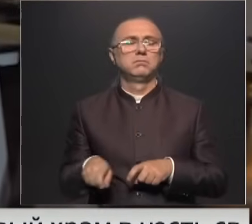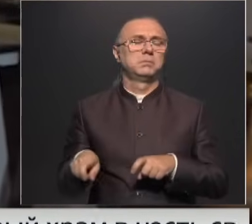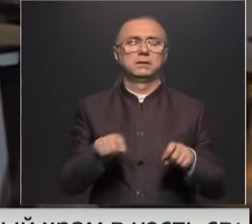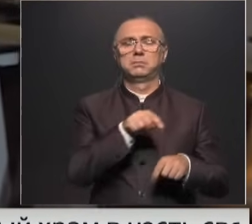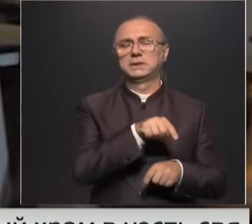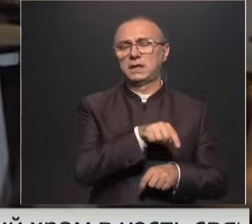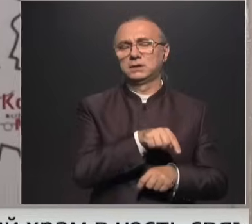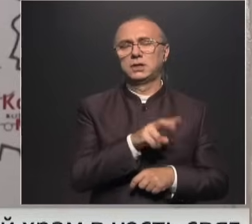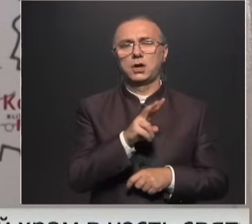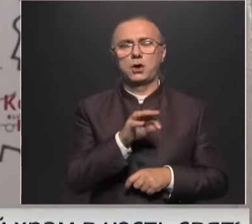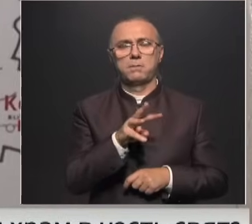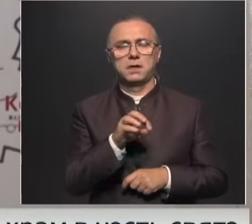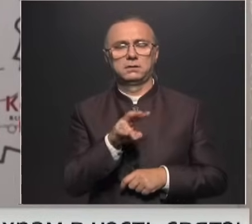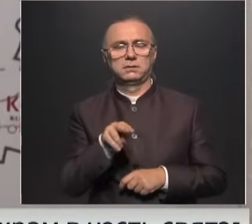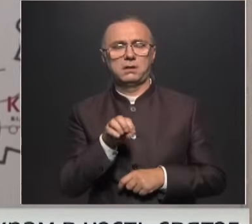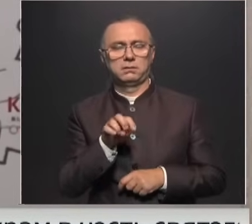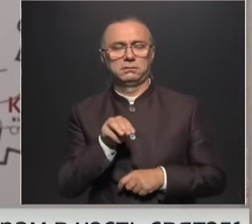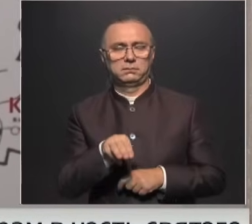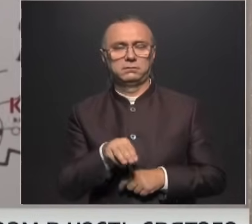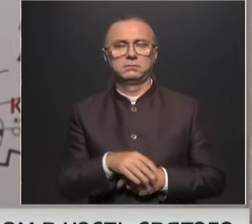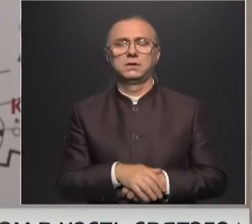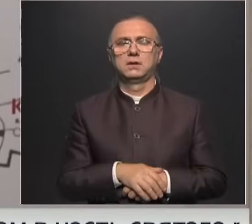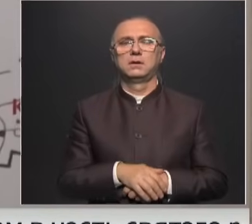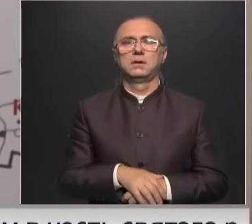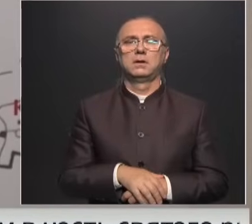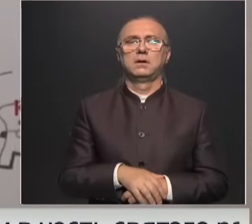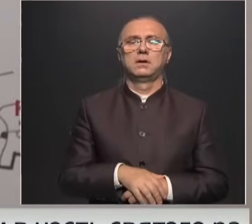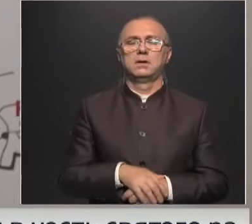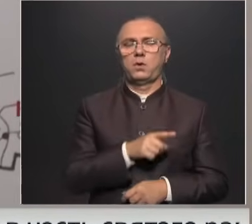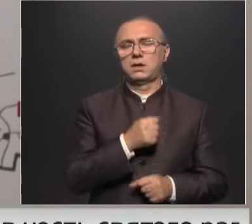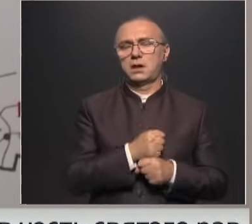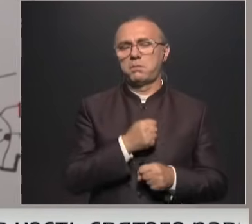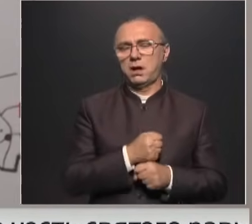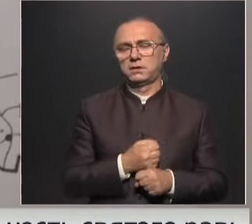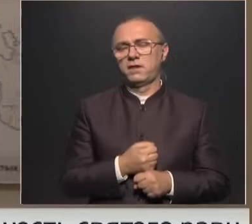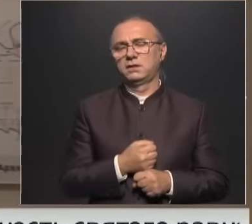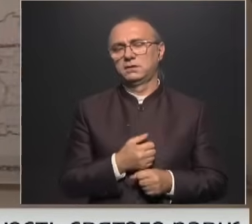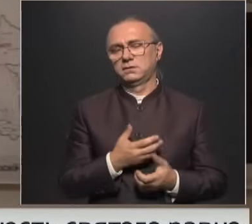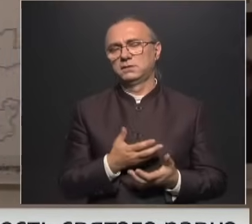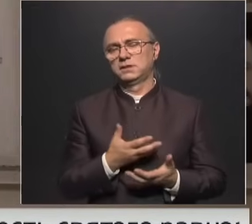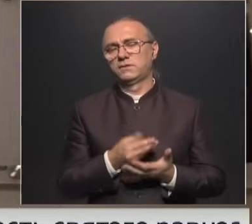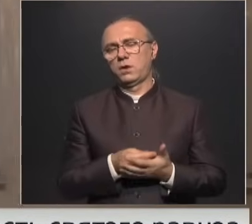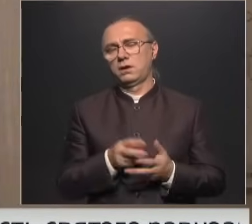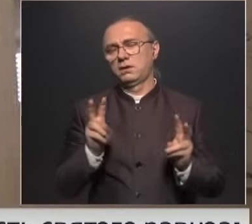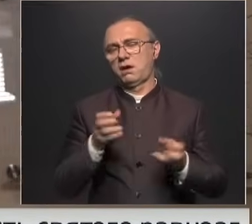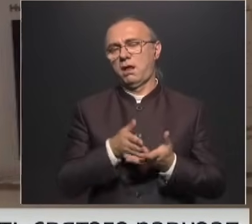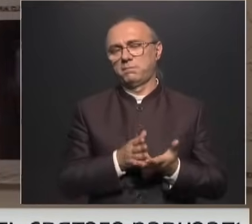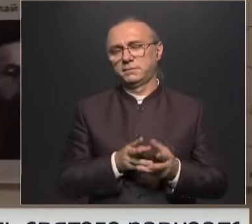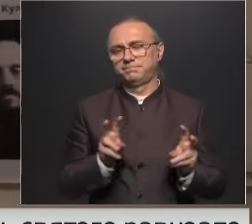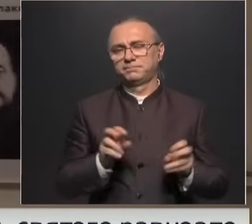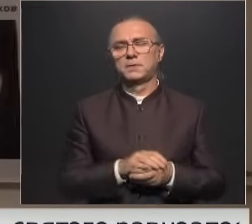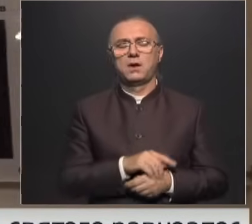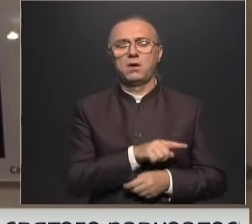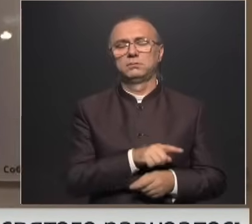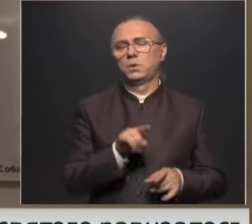он, отрабатывая свой хлеб, и подговорил неграмотного крестьянина написать донос на